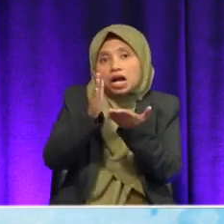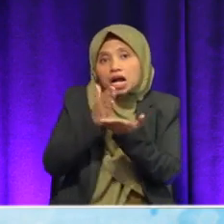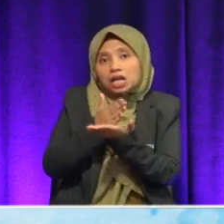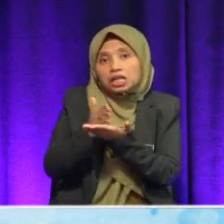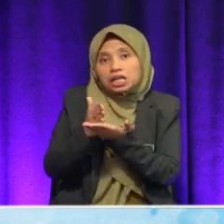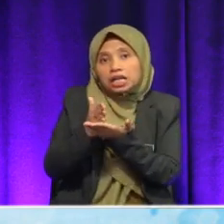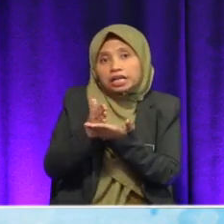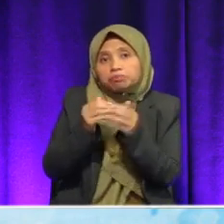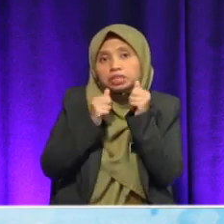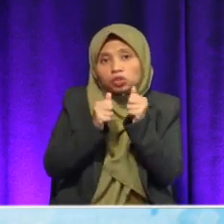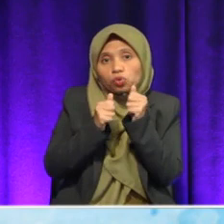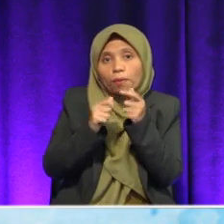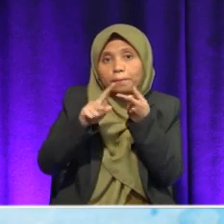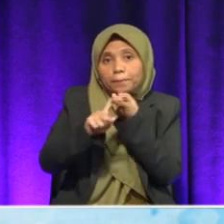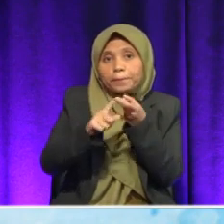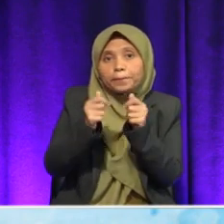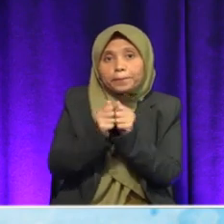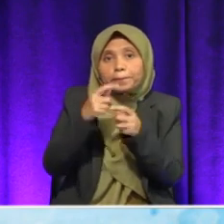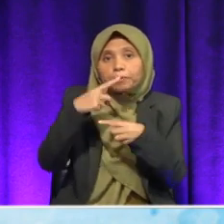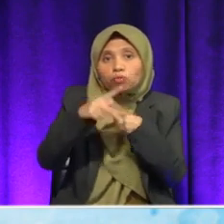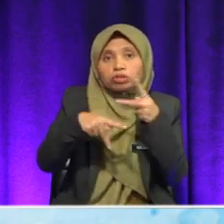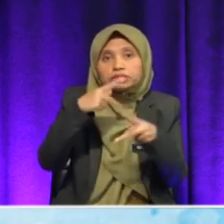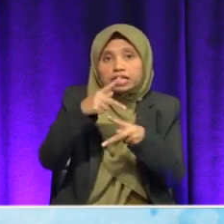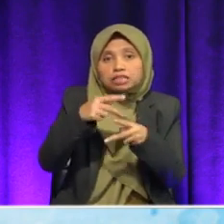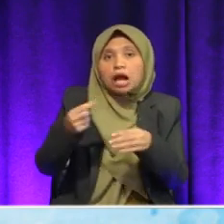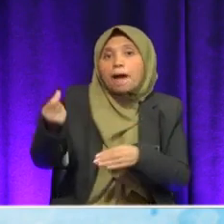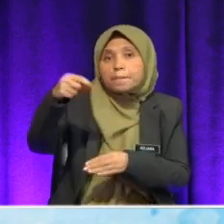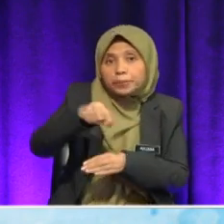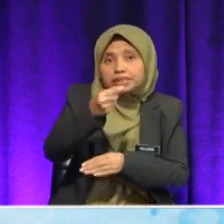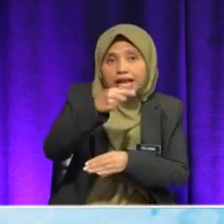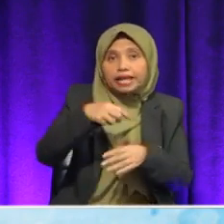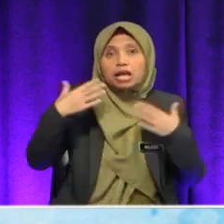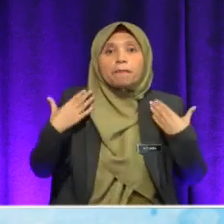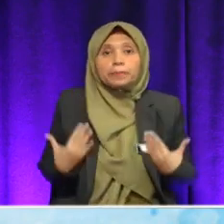berikut berkaitan dengan proses menjahit pakaian oke